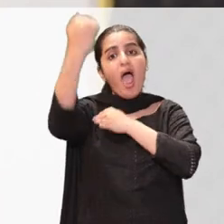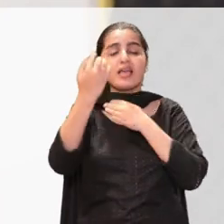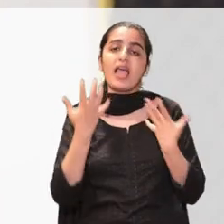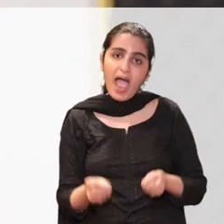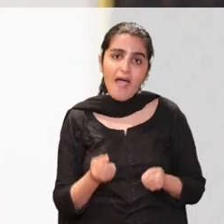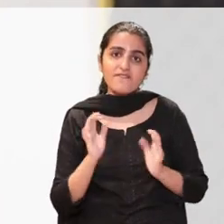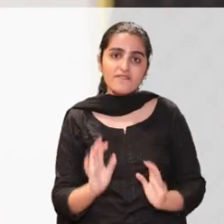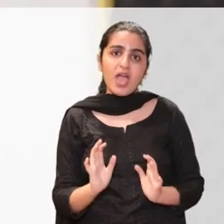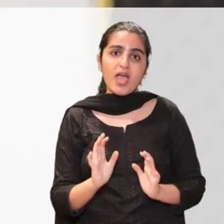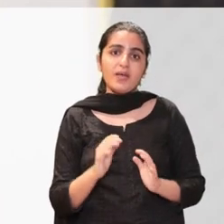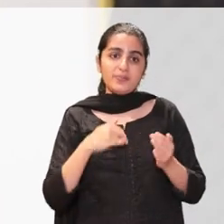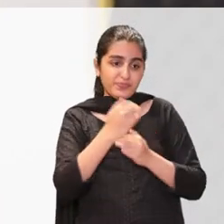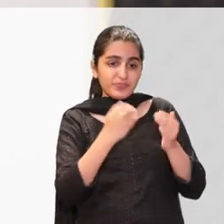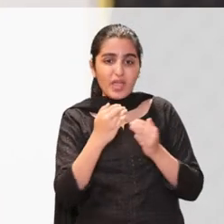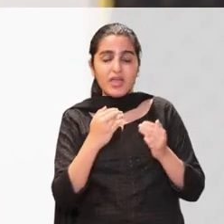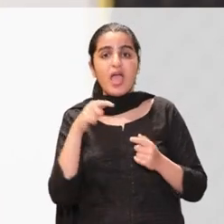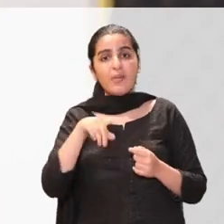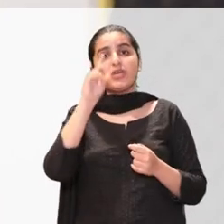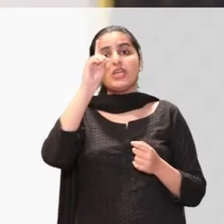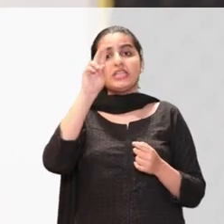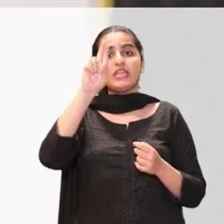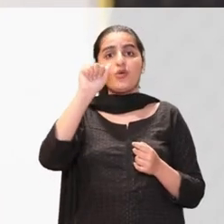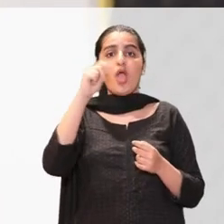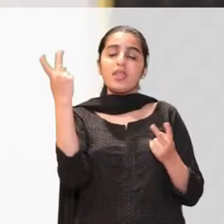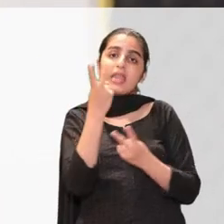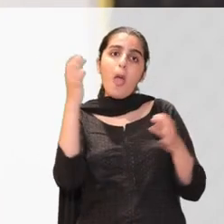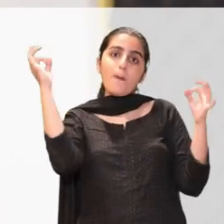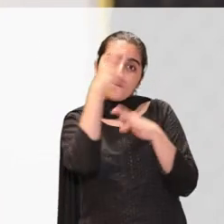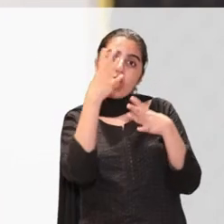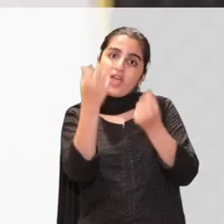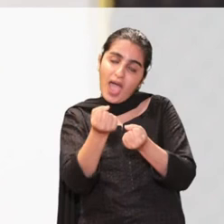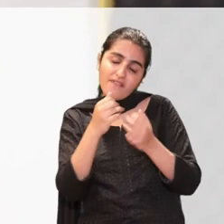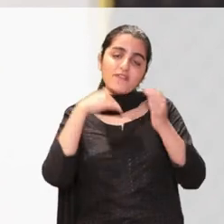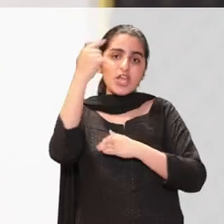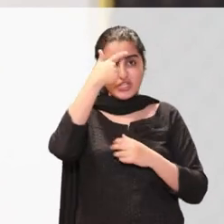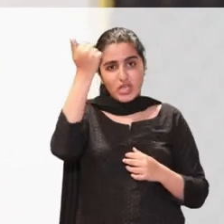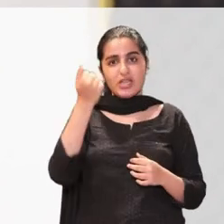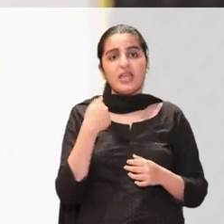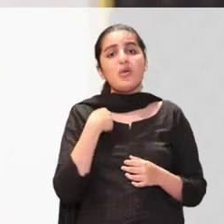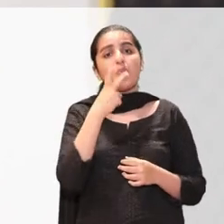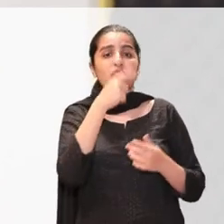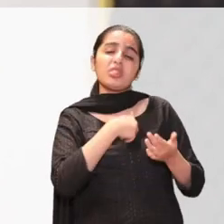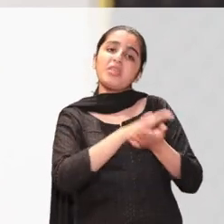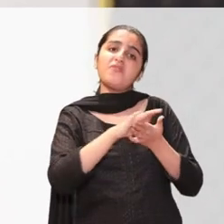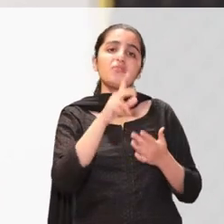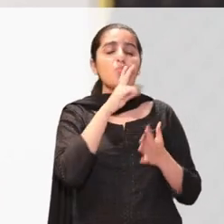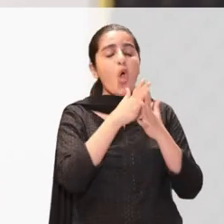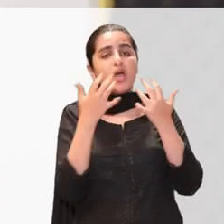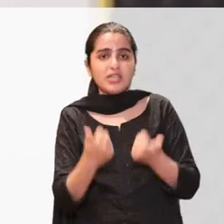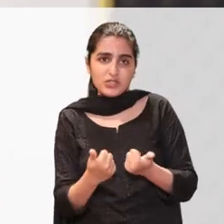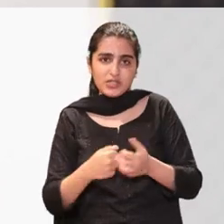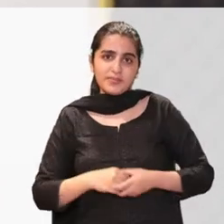डिलीवरी हॉस्पिटल कैंसर कैंसर 51512 रिक्वेस्ट टो ऑल विमेन फ्रॉम योर प्लेटफॉर्म